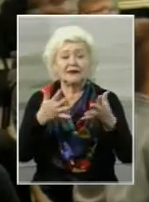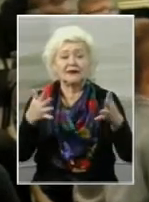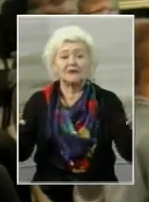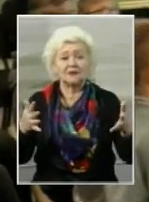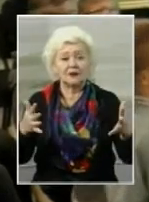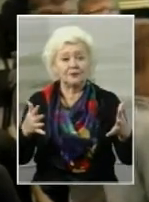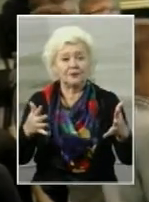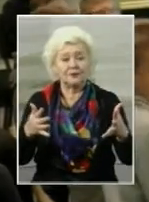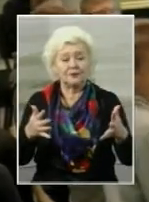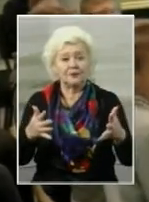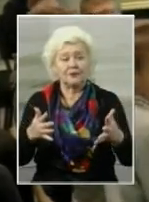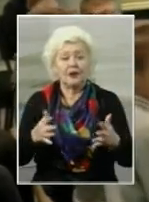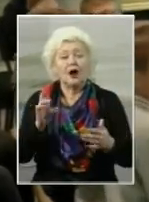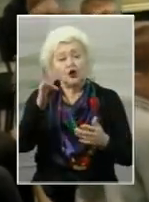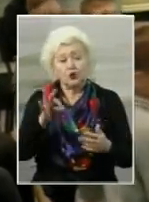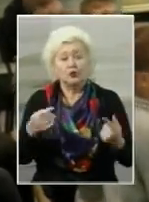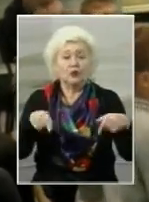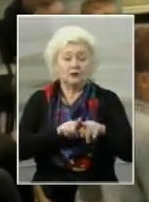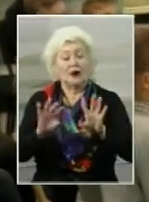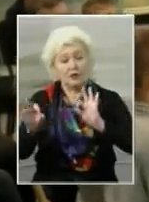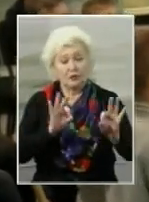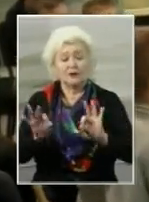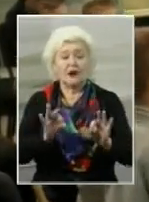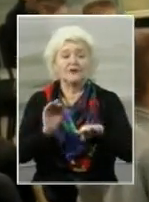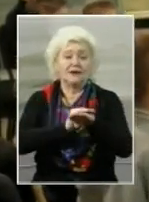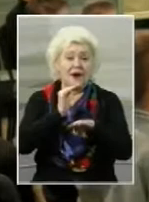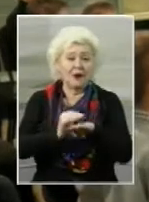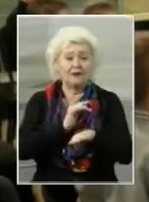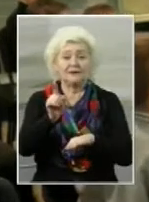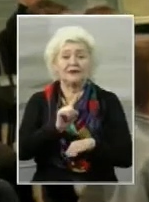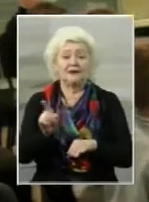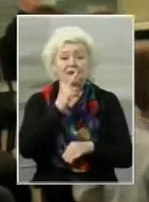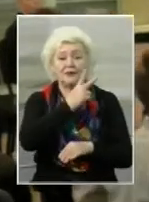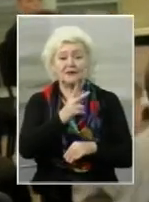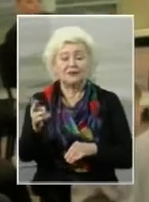є. А, ну так правильно, молодець. Ну, как это